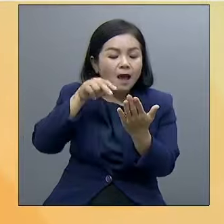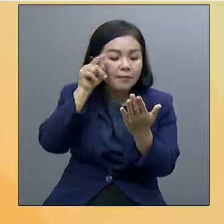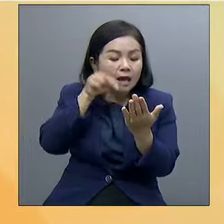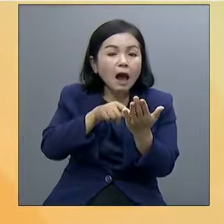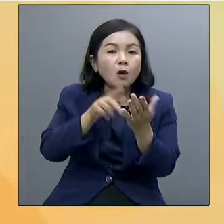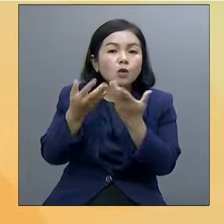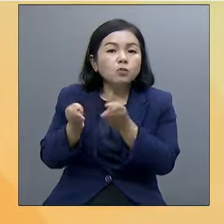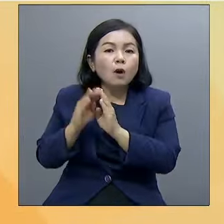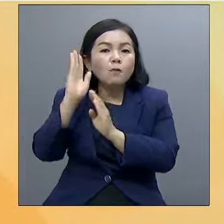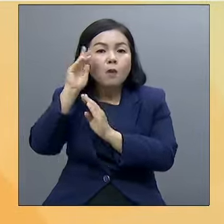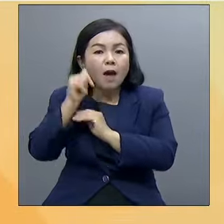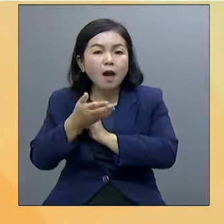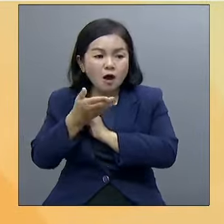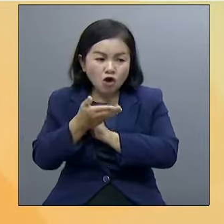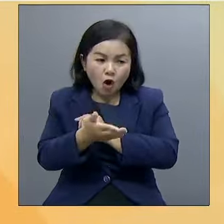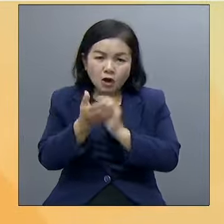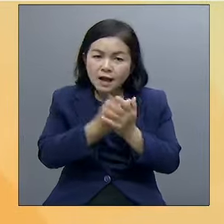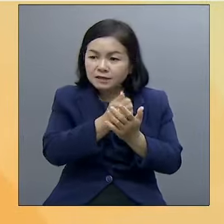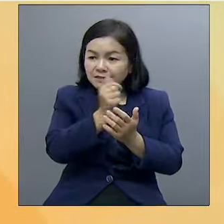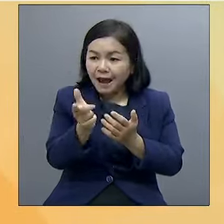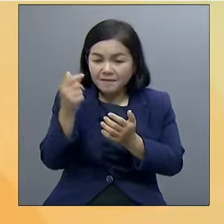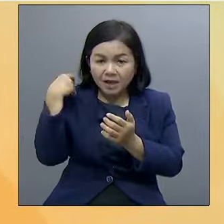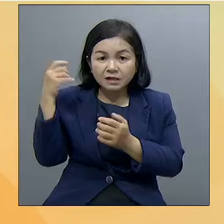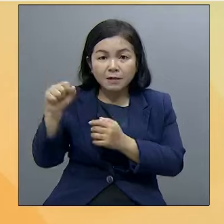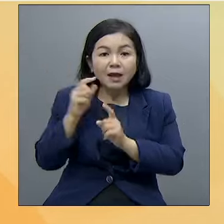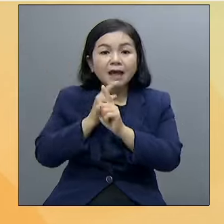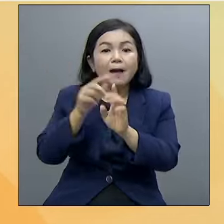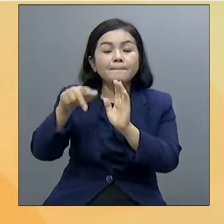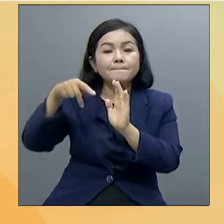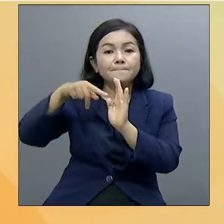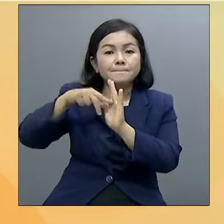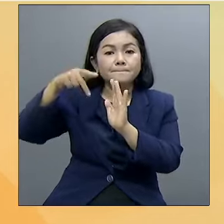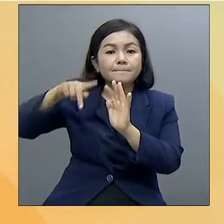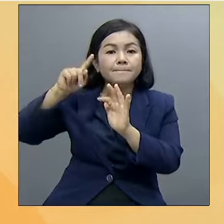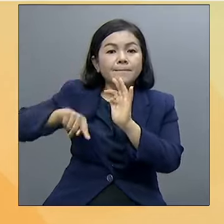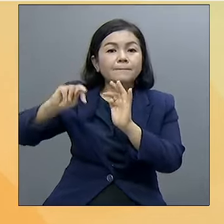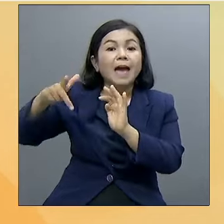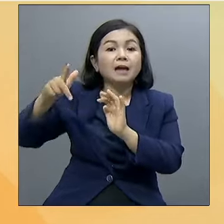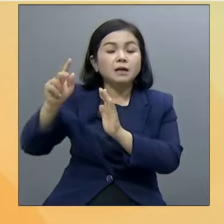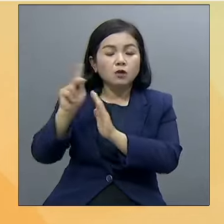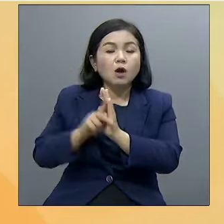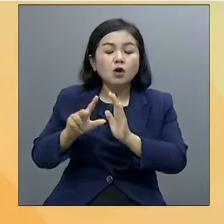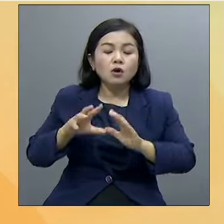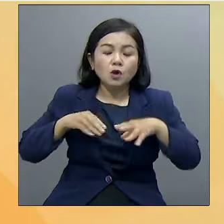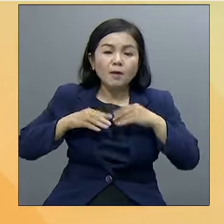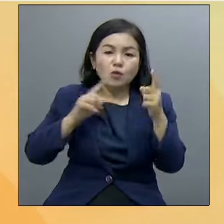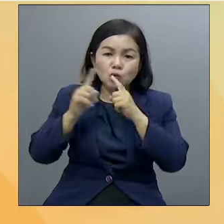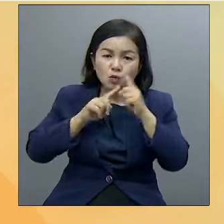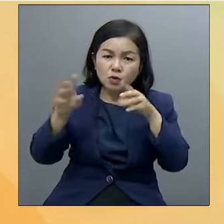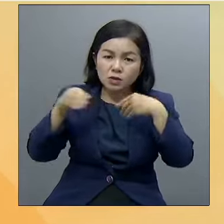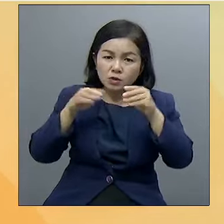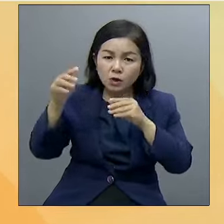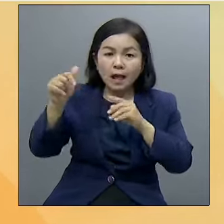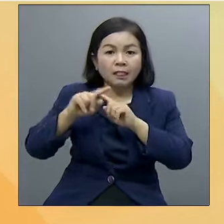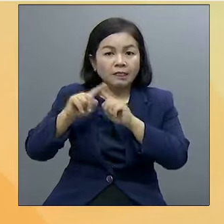แม่เนี่ยอาจจะมีการขอเรียกร้องค่าเสียหายด้วยอันนี้เรื่องทางแพ่งอาจจะมีการยอมกันได้นะครับหรือตามพรบคุ้มครองเด็กอันเนี้ยยอมไ